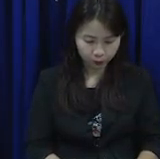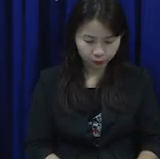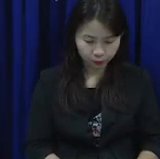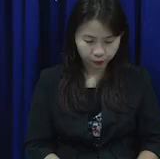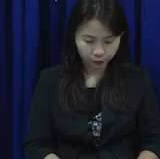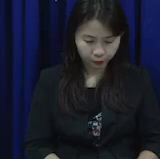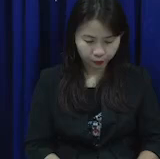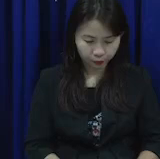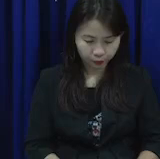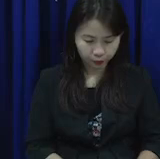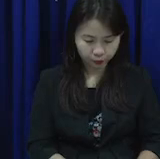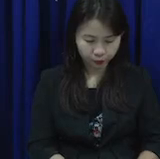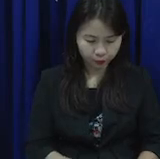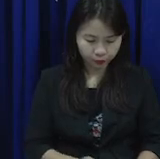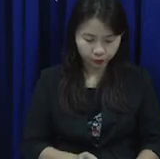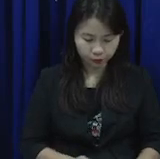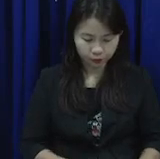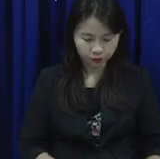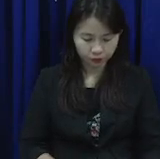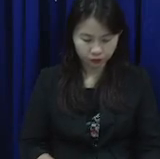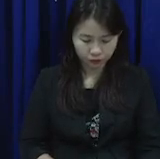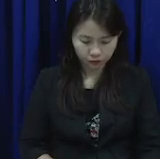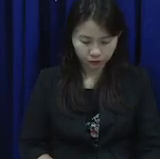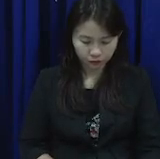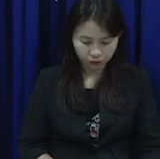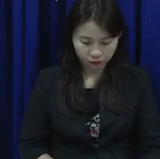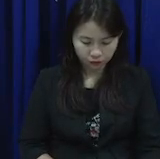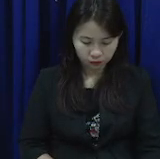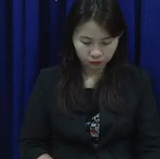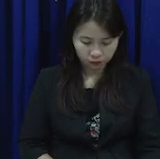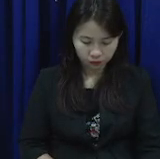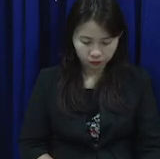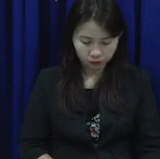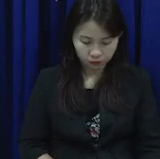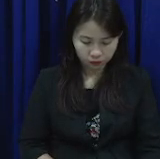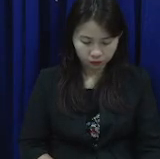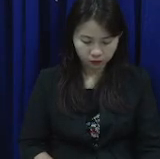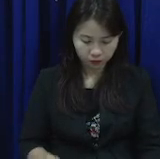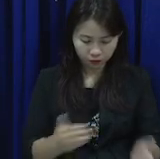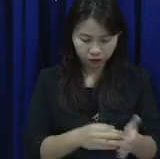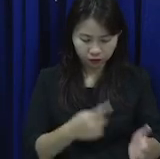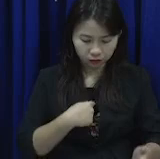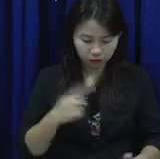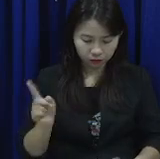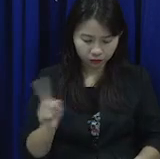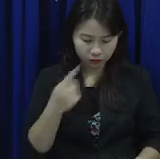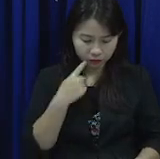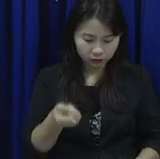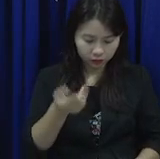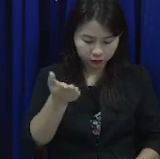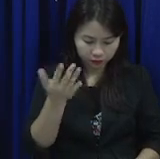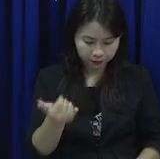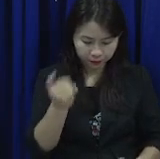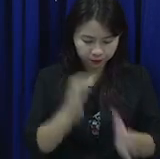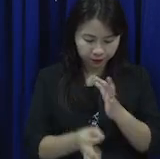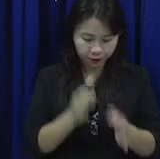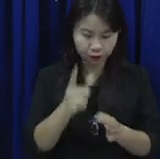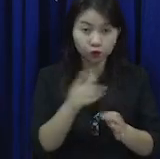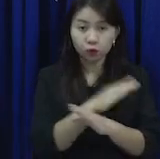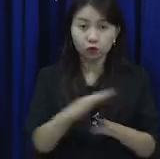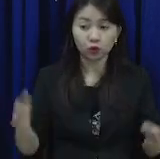panginoon Mas lalo mong ma-enjoy yan kasi Sabi ko nga sa inyo young people kapag hindi mo napansin